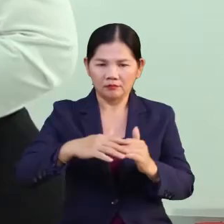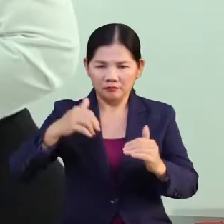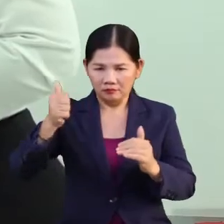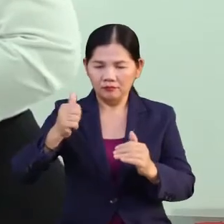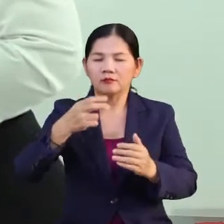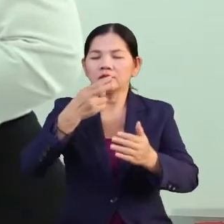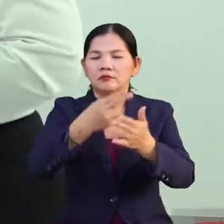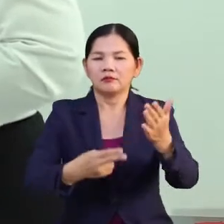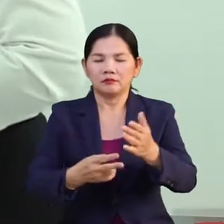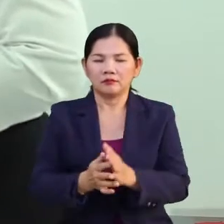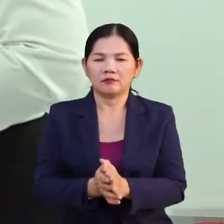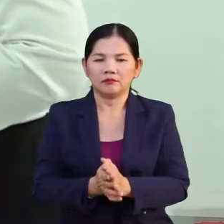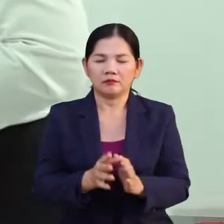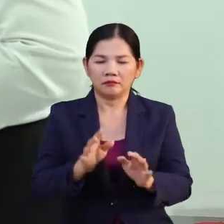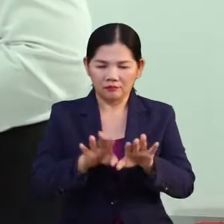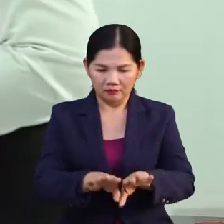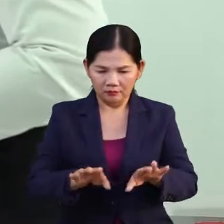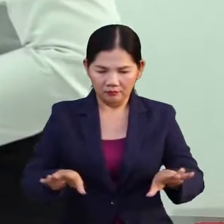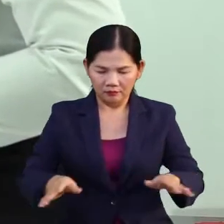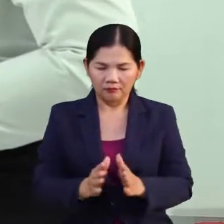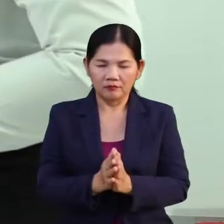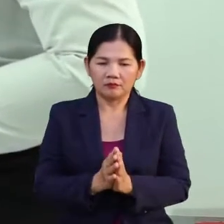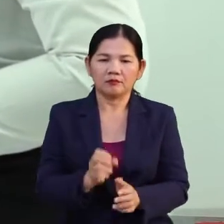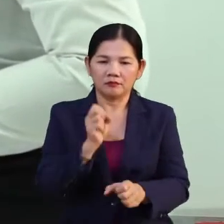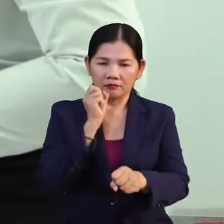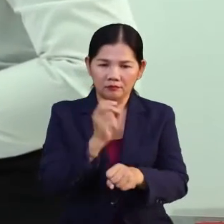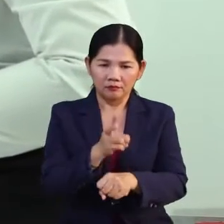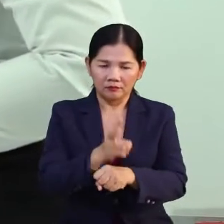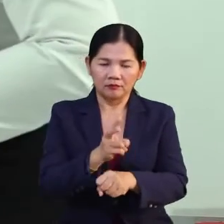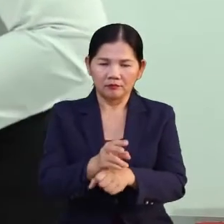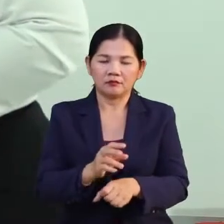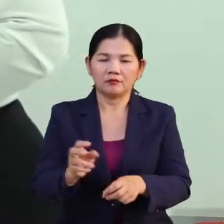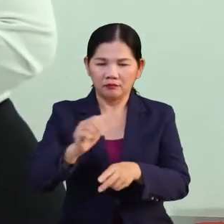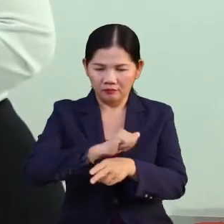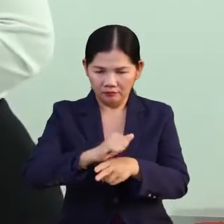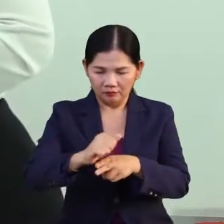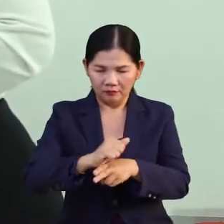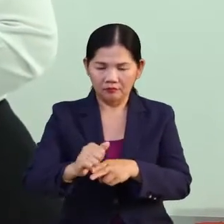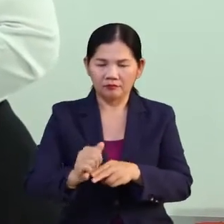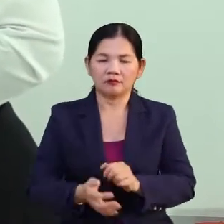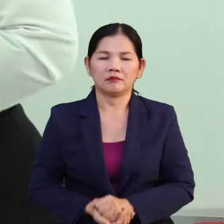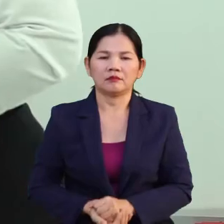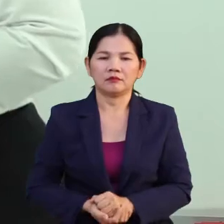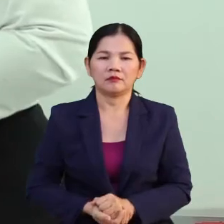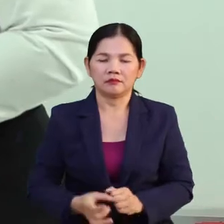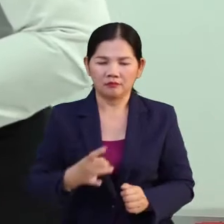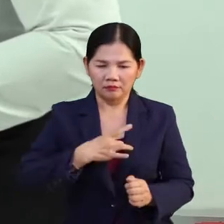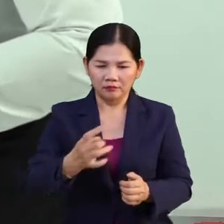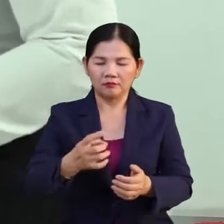អ្វីខ្លះដែលប្អូនគប្បីយកមកអនុវត្ត